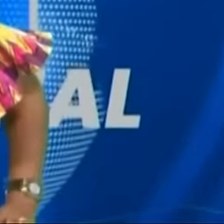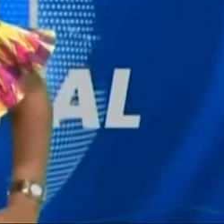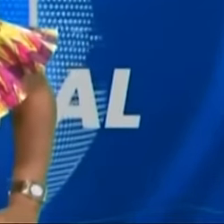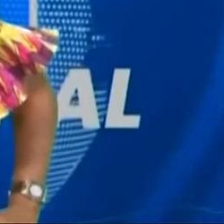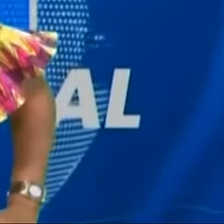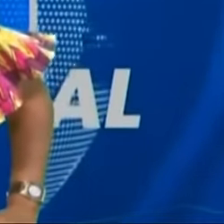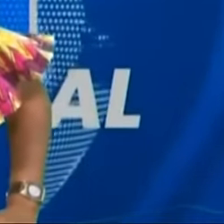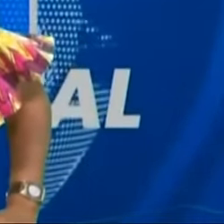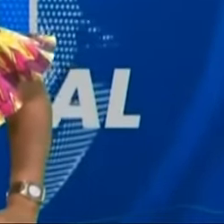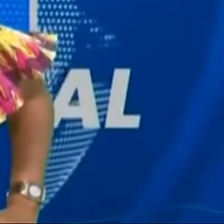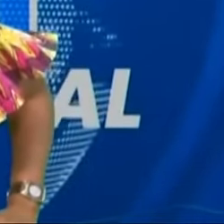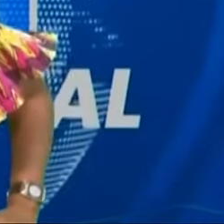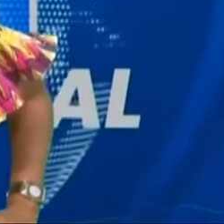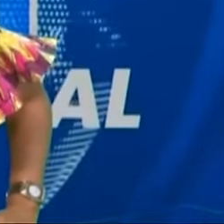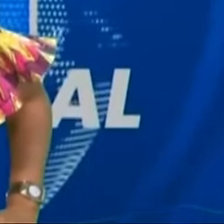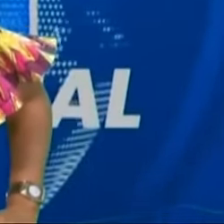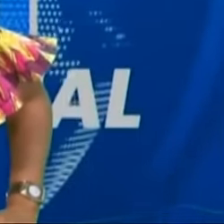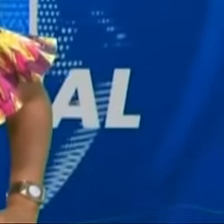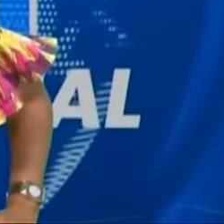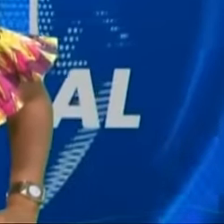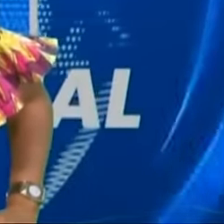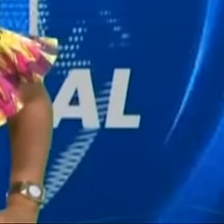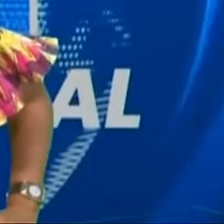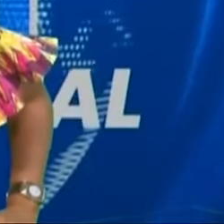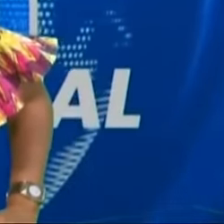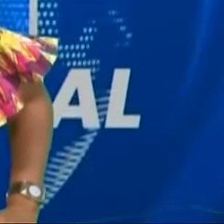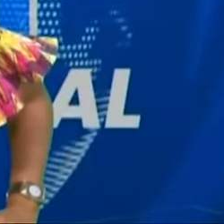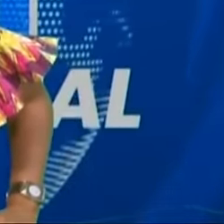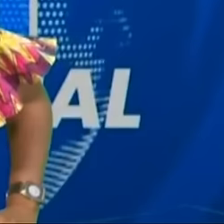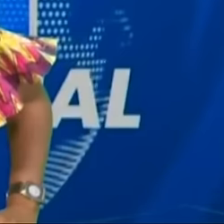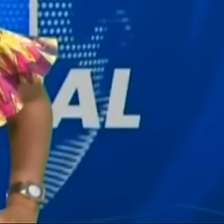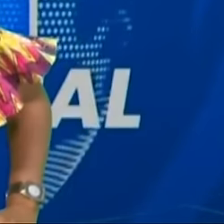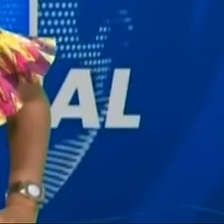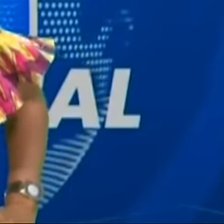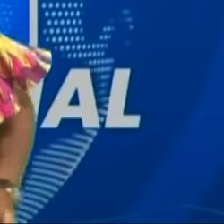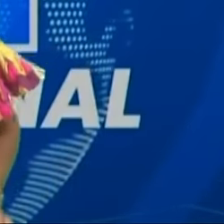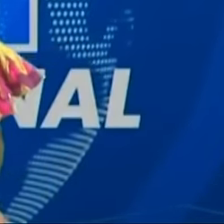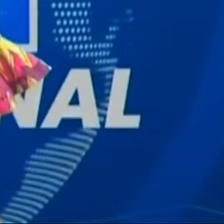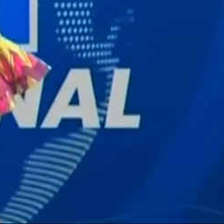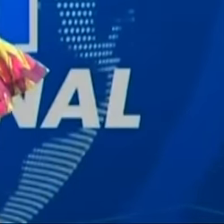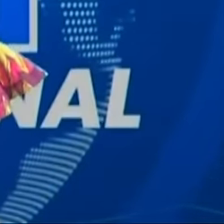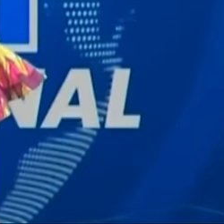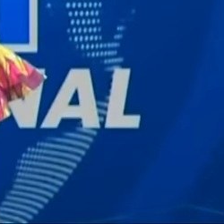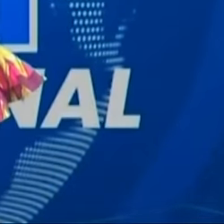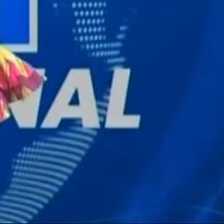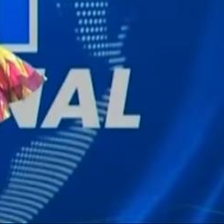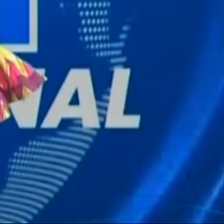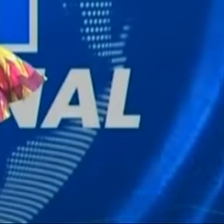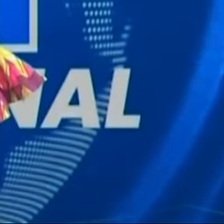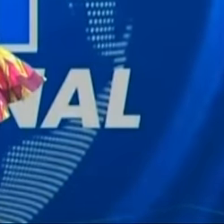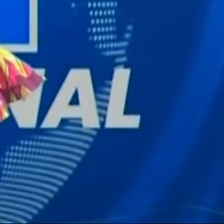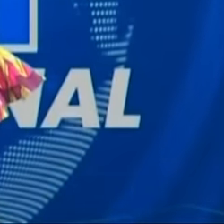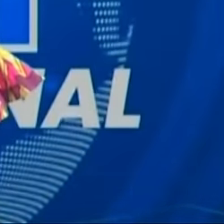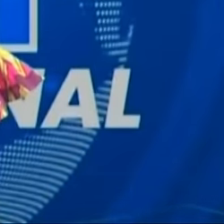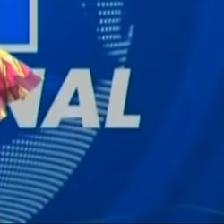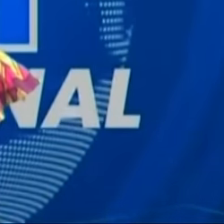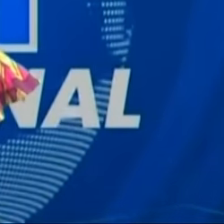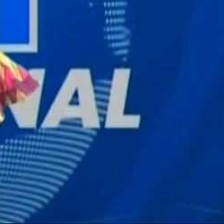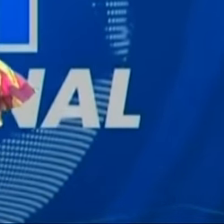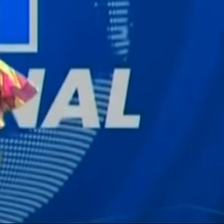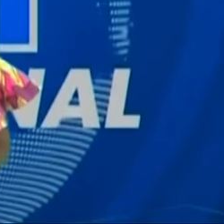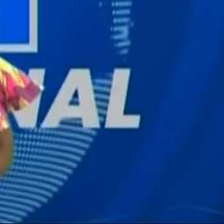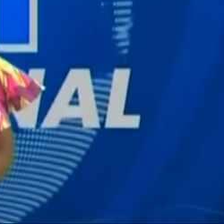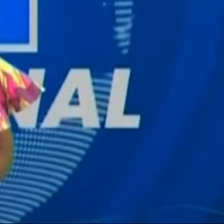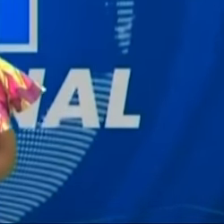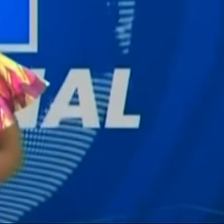moment d'incertitude pour les commerçants de ces deux pays est intervenu après les pourparlers entre les deux